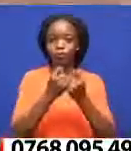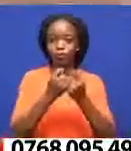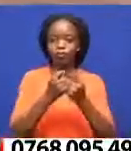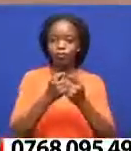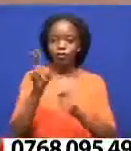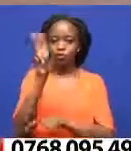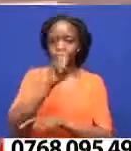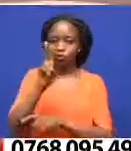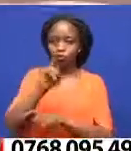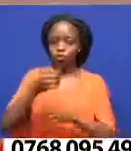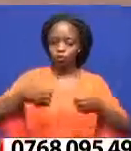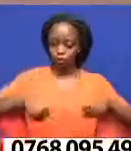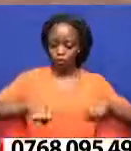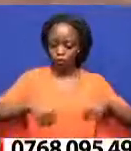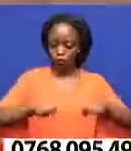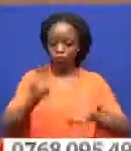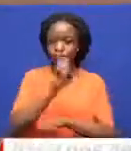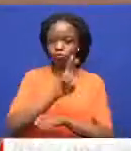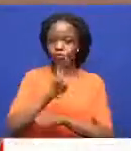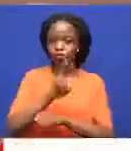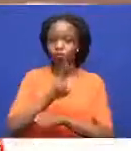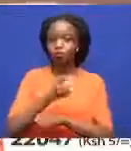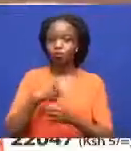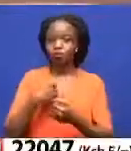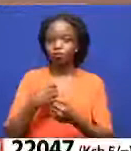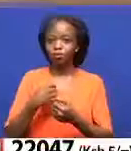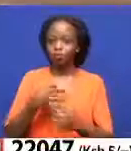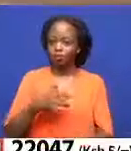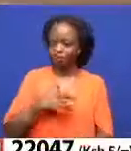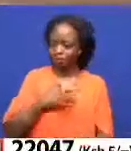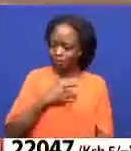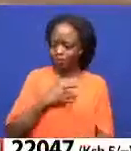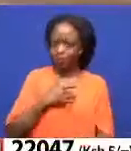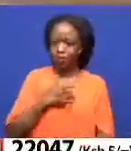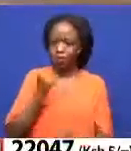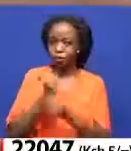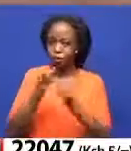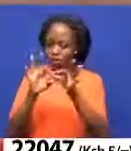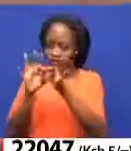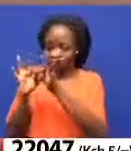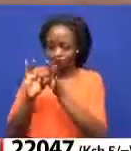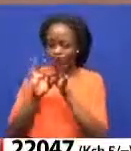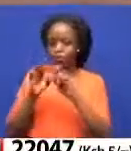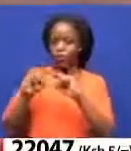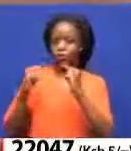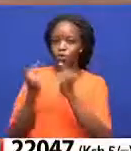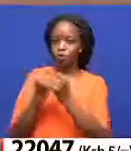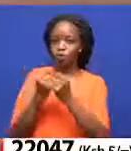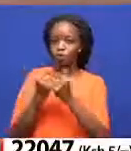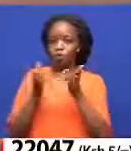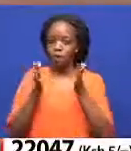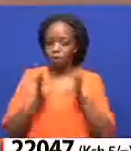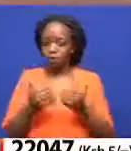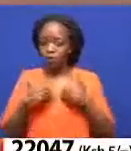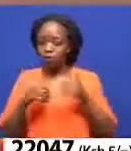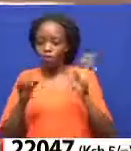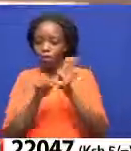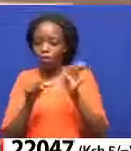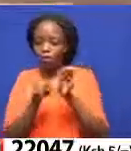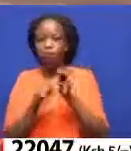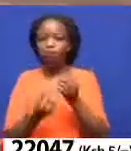pikipiki, na kuna mahali tulienda tukafika tukaona tushikani pamoja, ama ni mtu akiwa na jambo tunaenda